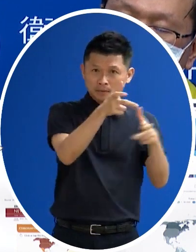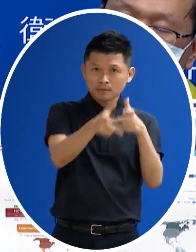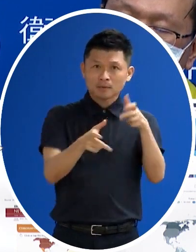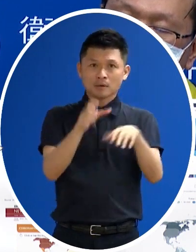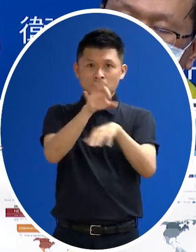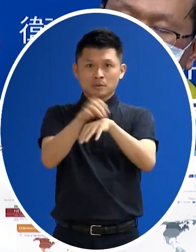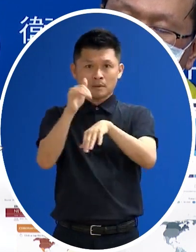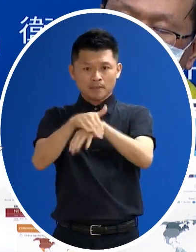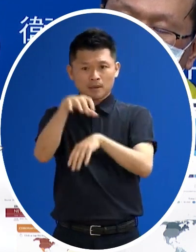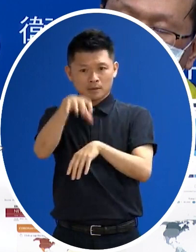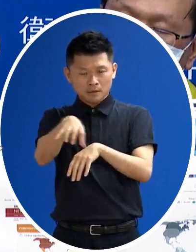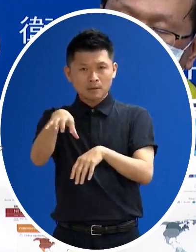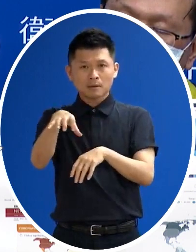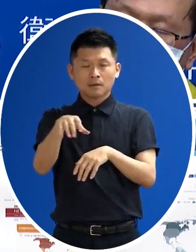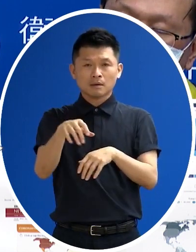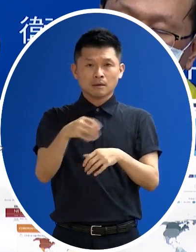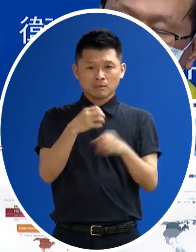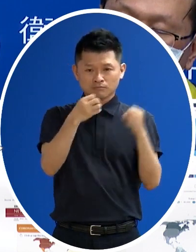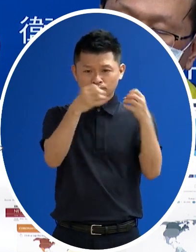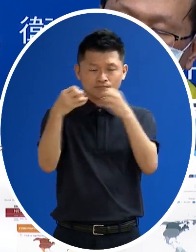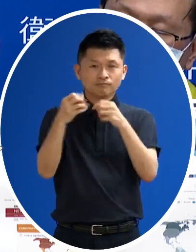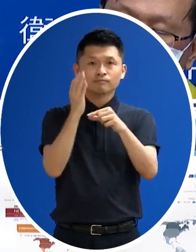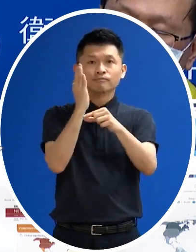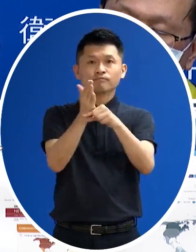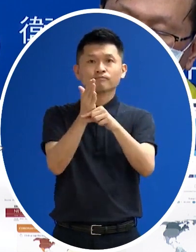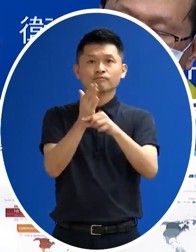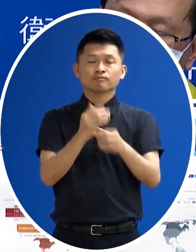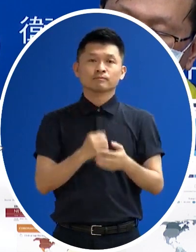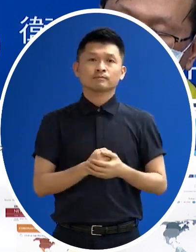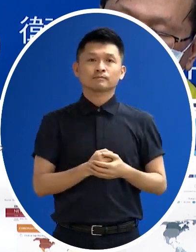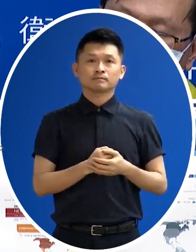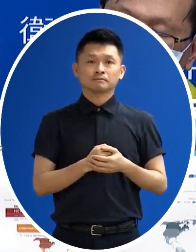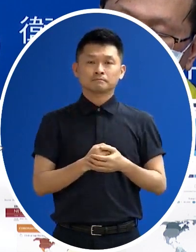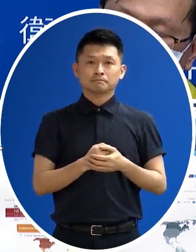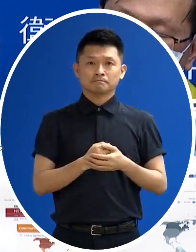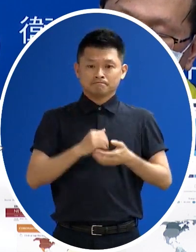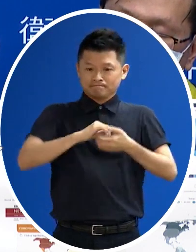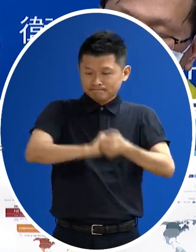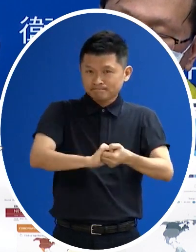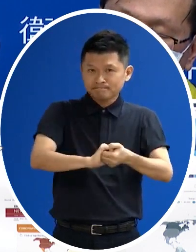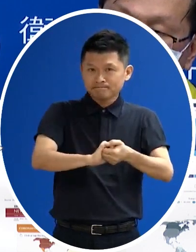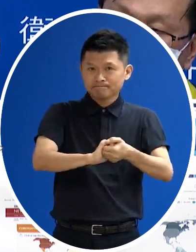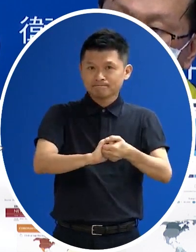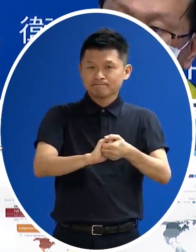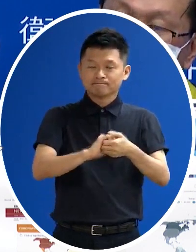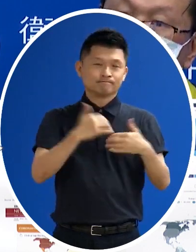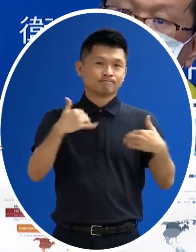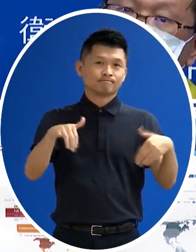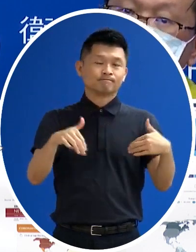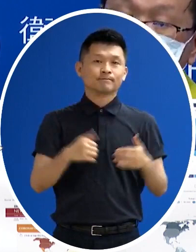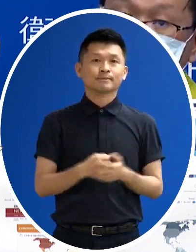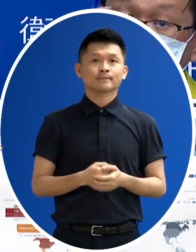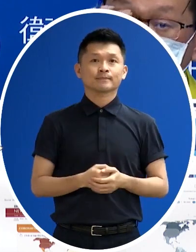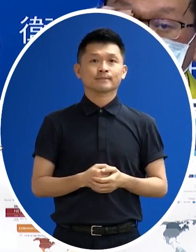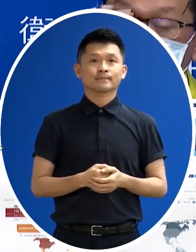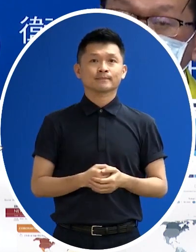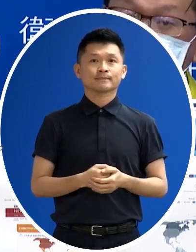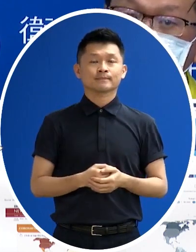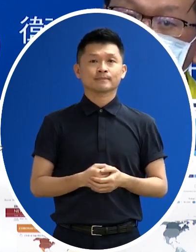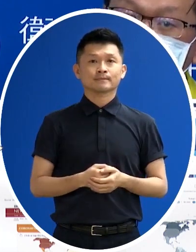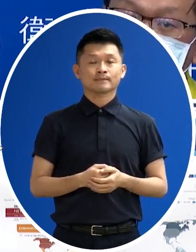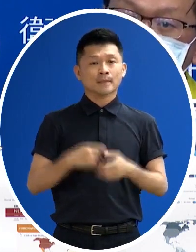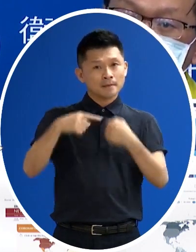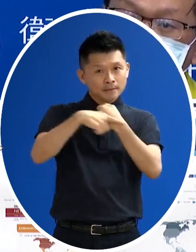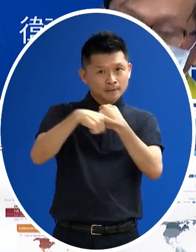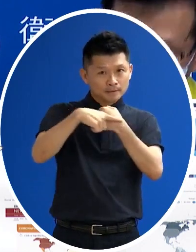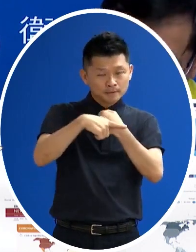直在研究在讨论当中，然后这确实也还没有完整的答案。那我们也是需要等着更多的一